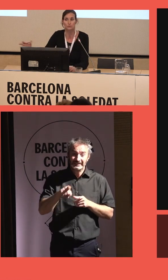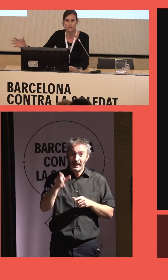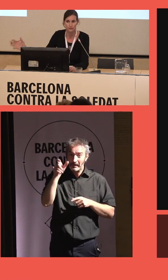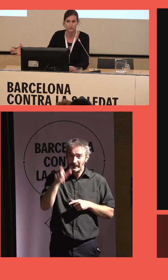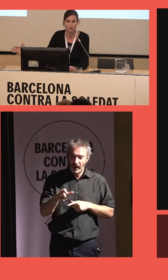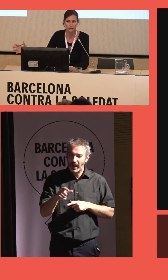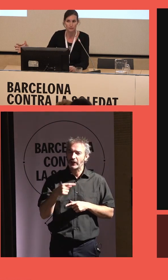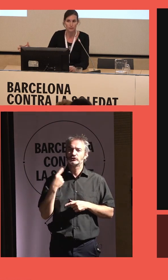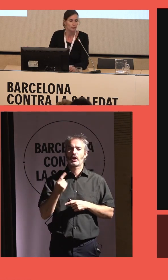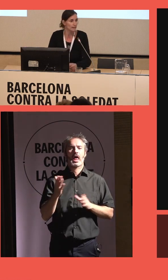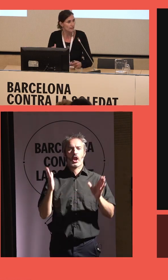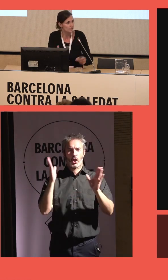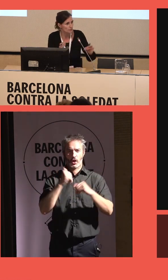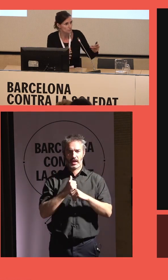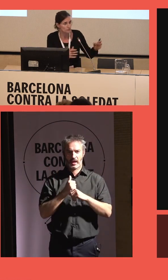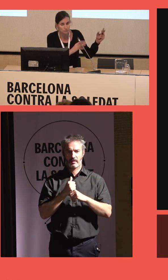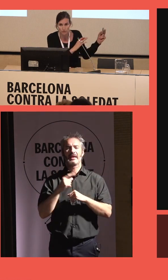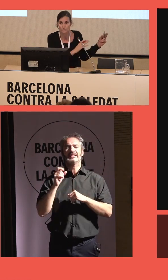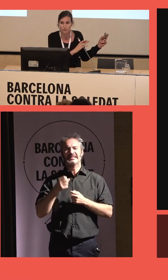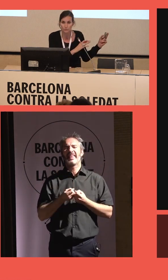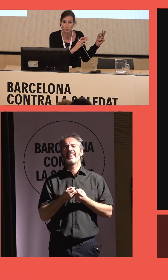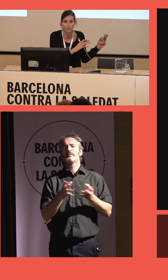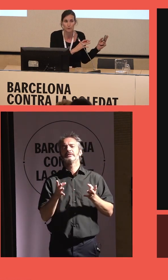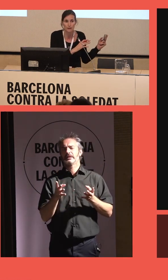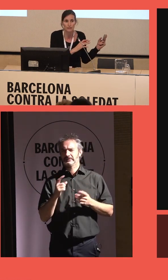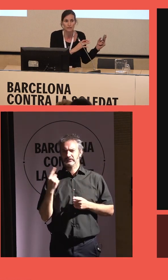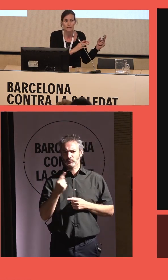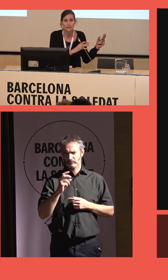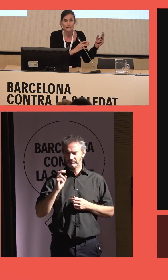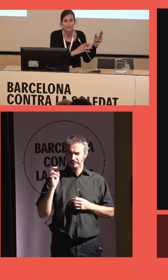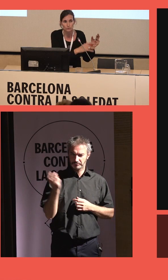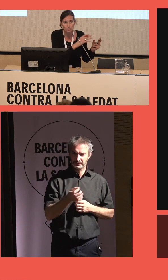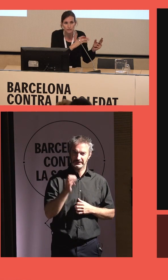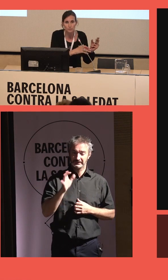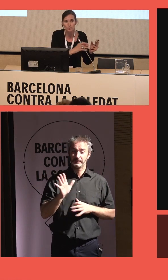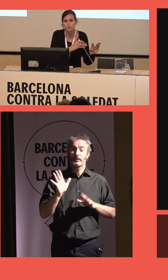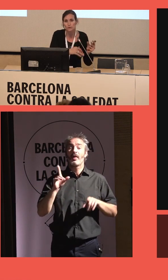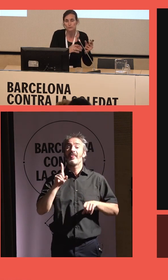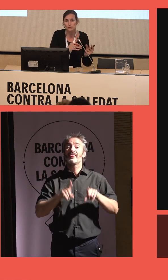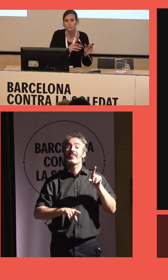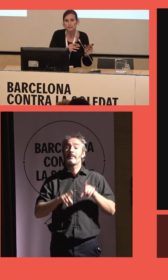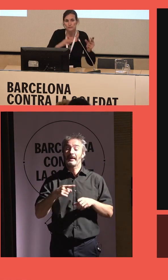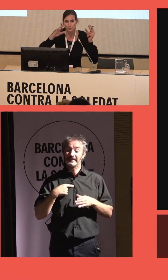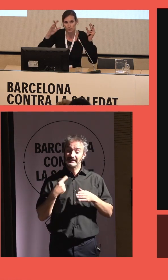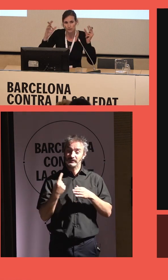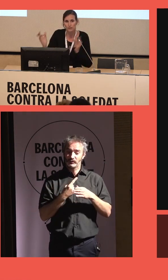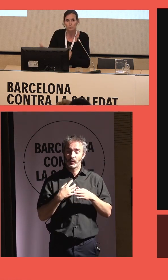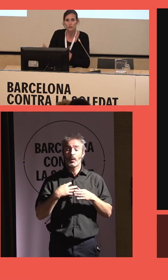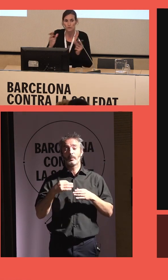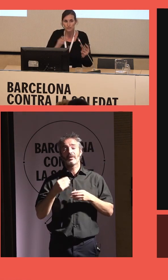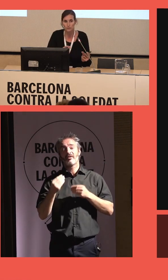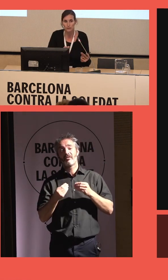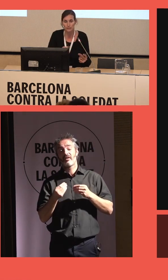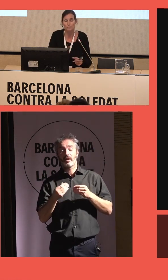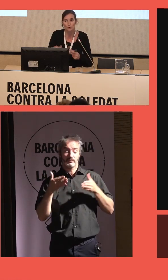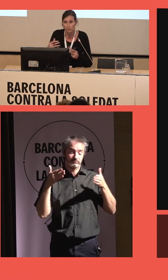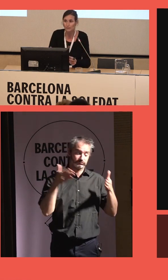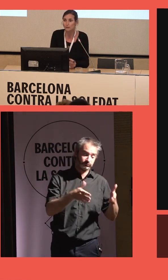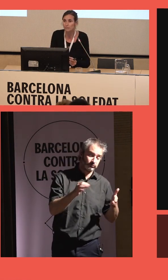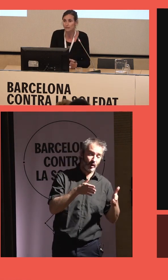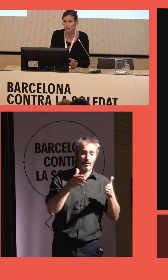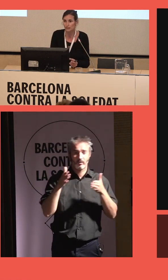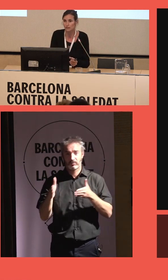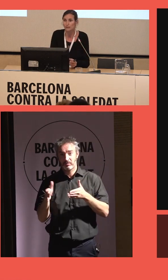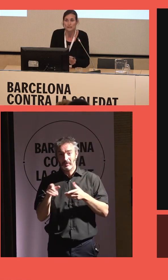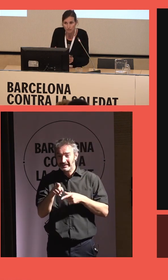persona no estarà tan sola que hi ha diversos tipus de solitud ja ho vam veure ahir i segons el tipus de solitud que es pategi s'haurà de fer un abordatge o altre però